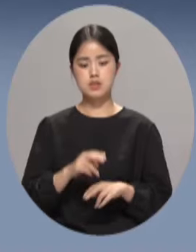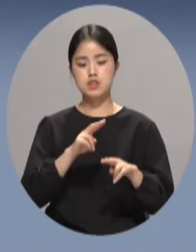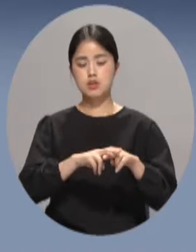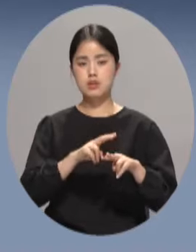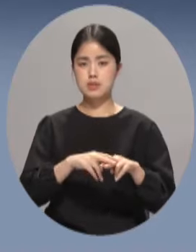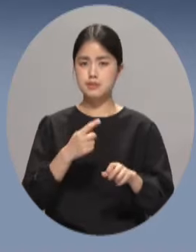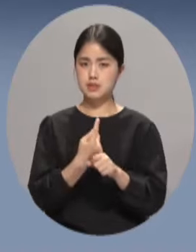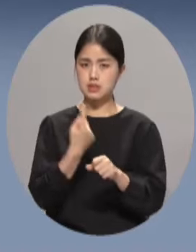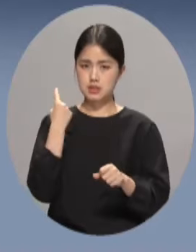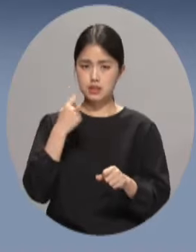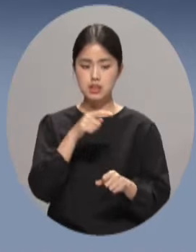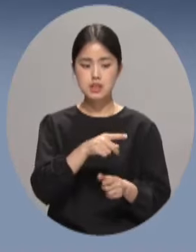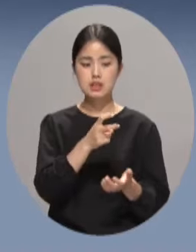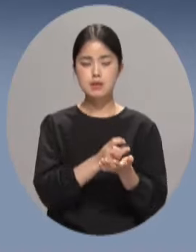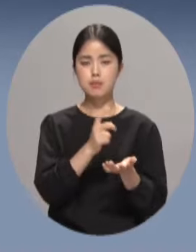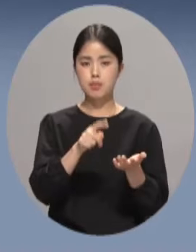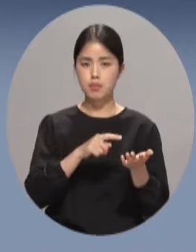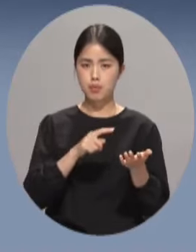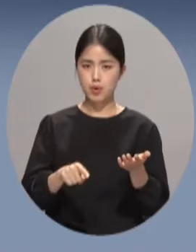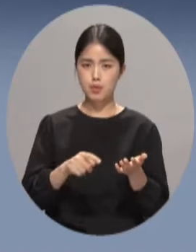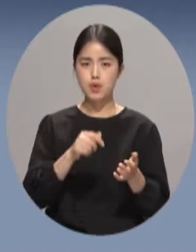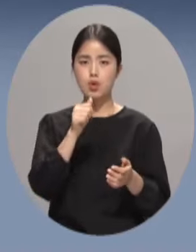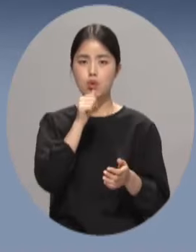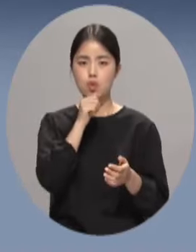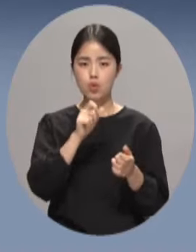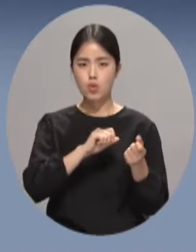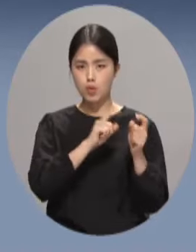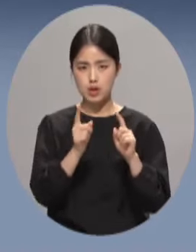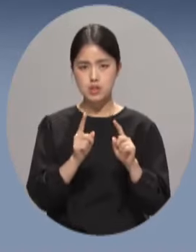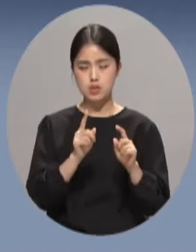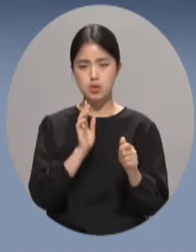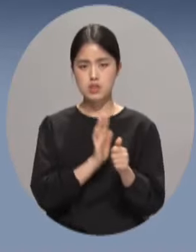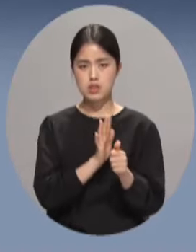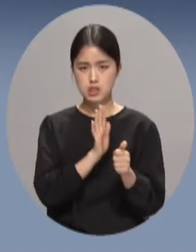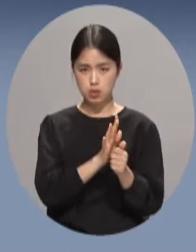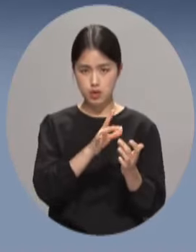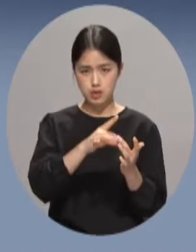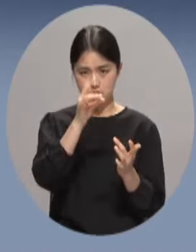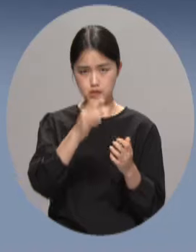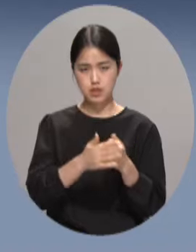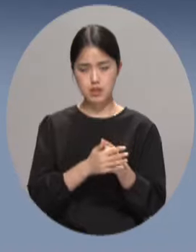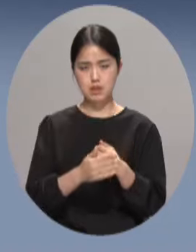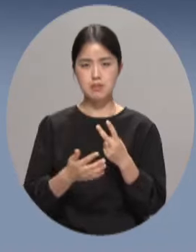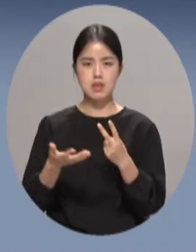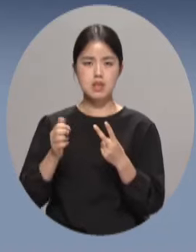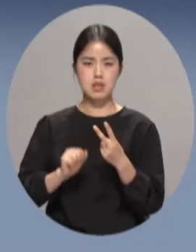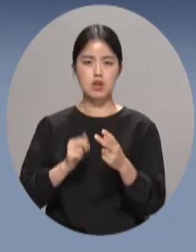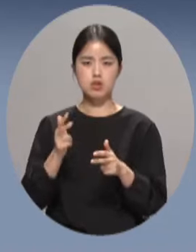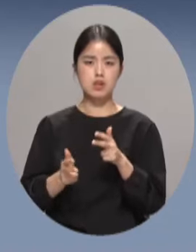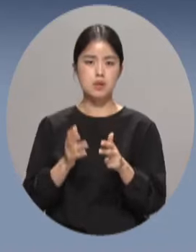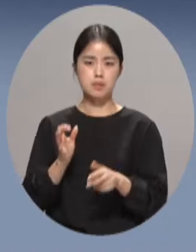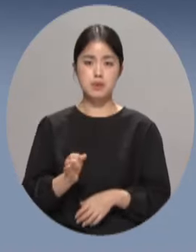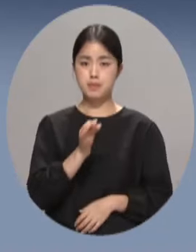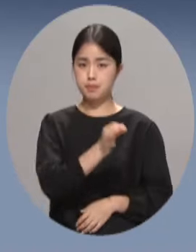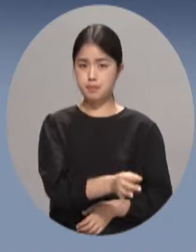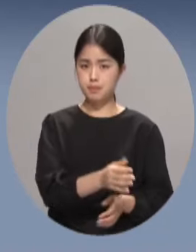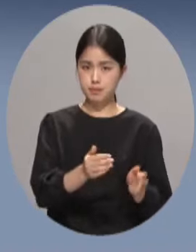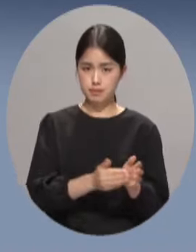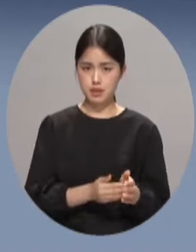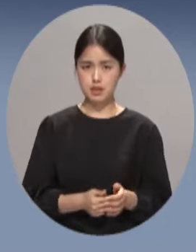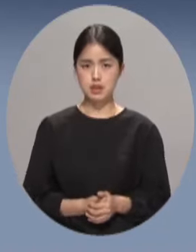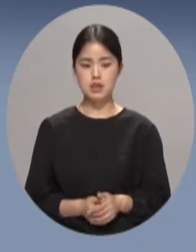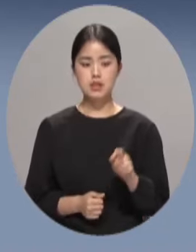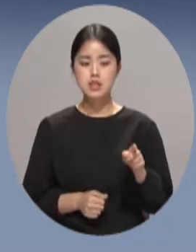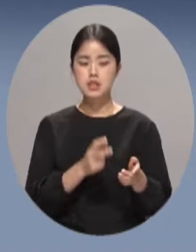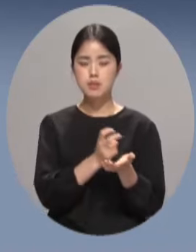지난해 문제의 농업법인을 논콩 활성화 지원 대상으로 선정해 2억 원의 사업비를 선정했습니다.